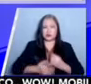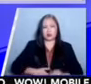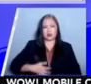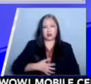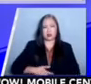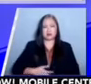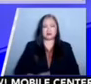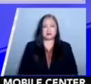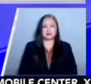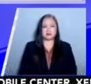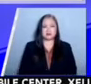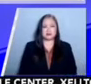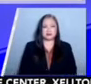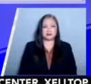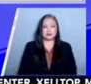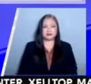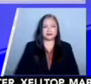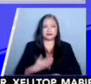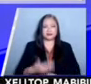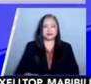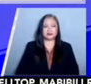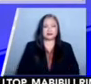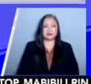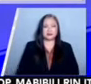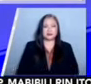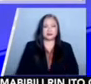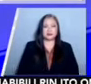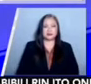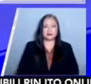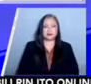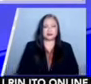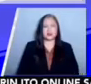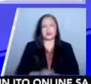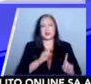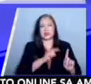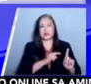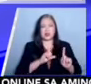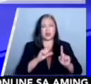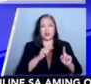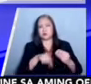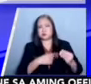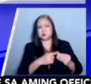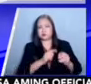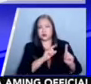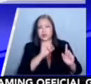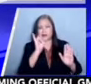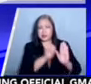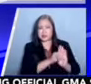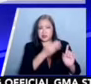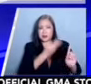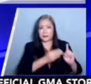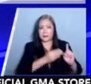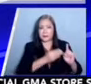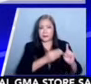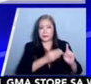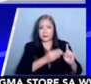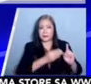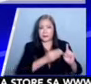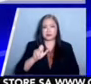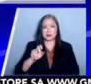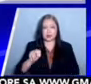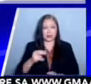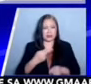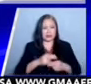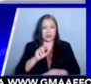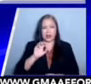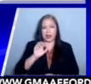sa gitna ng kontrobersya sa pagkakakilala ni bamban tarlak Mayor Alice guo May ilang nagsasabing tila naging personal